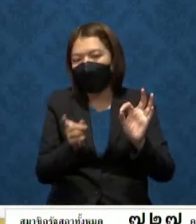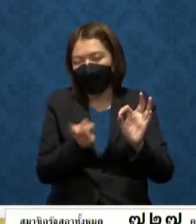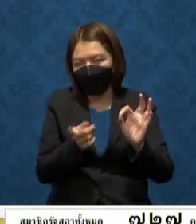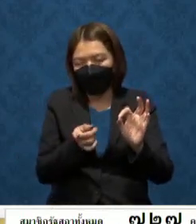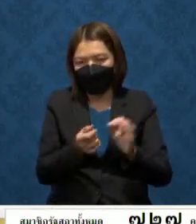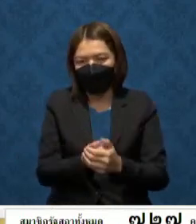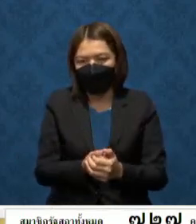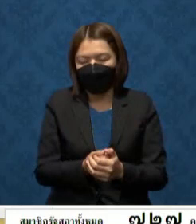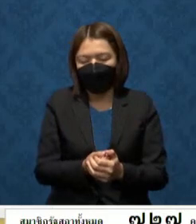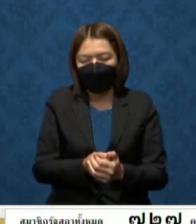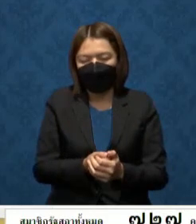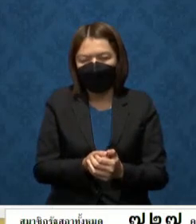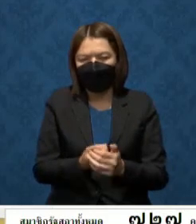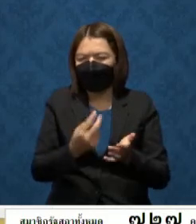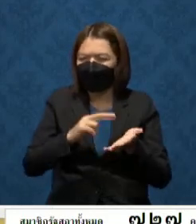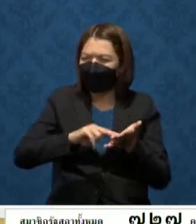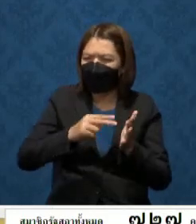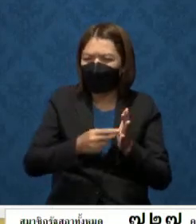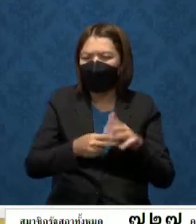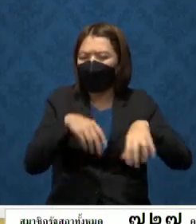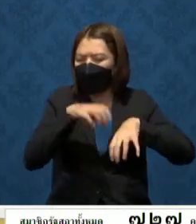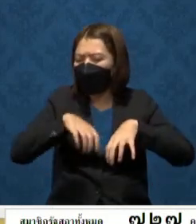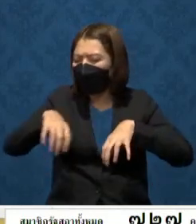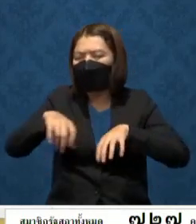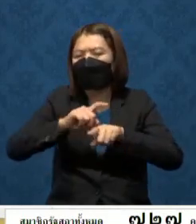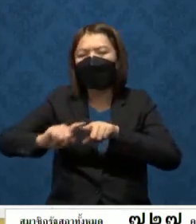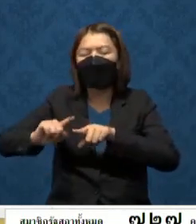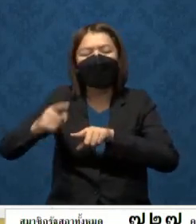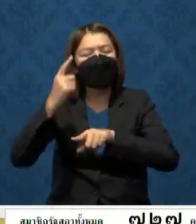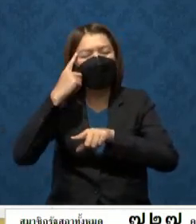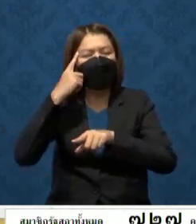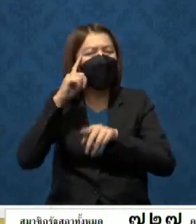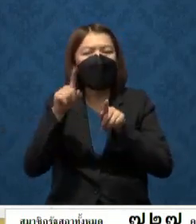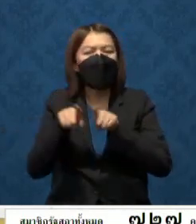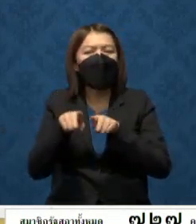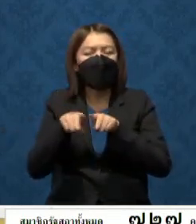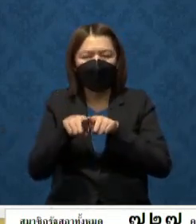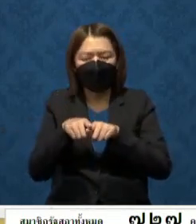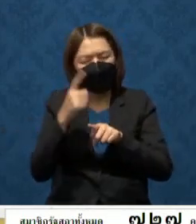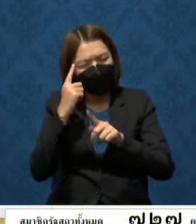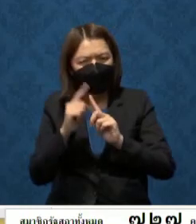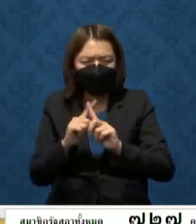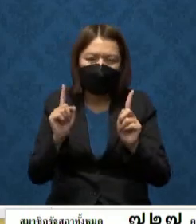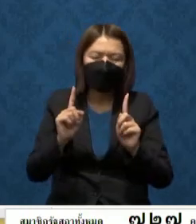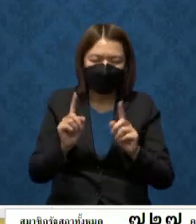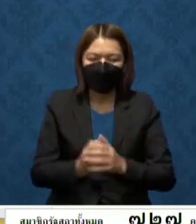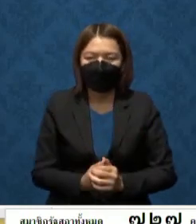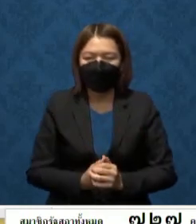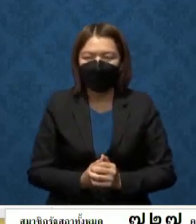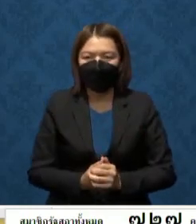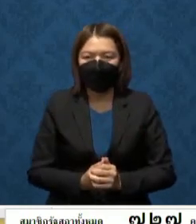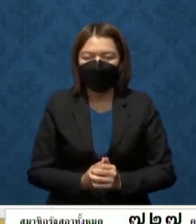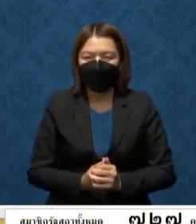ตีความจากบรรราหนวยงานต่ ๆซึอาจจะตความเหมือนกันก็ได้ หรออาจจะตความต่างกันก็ได้